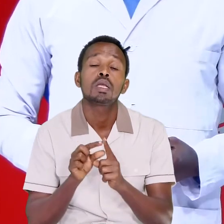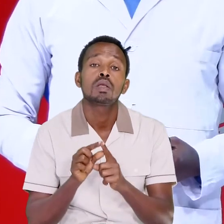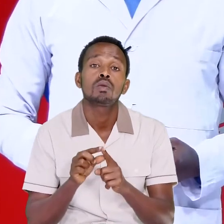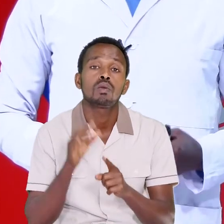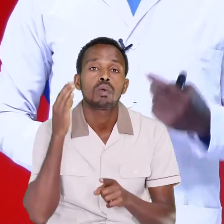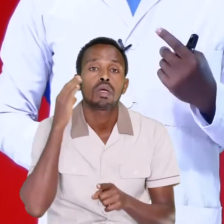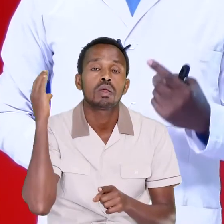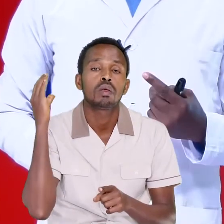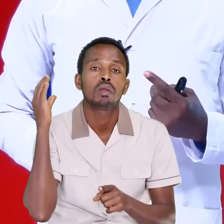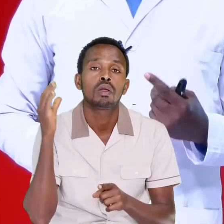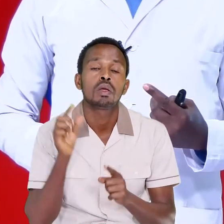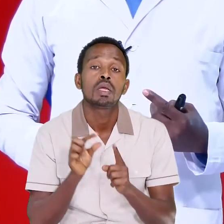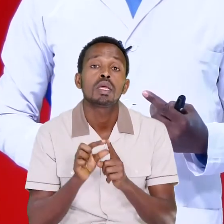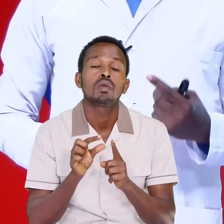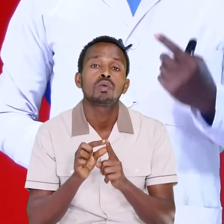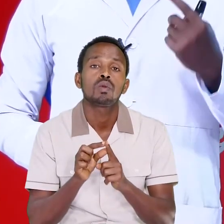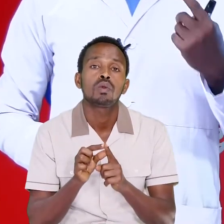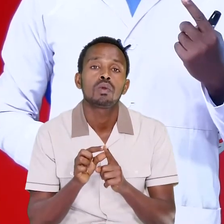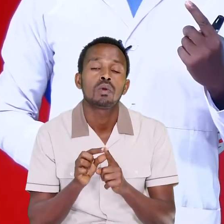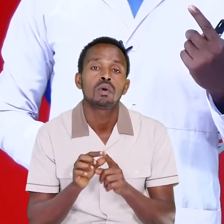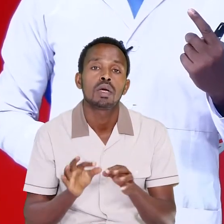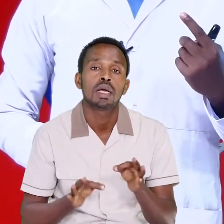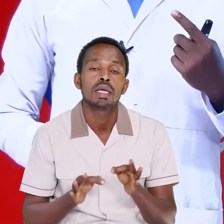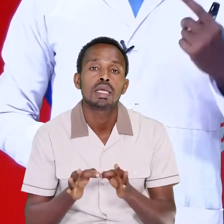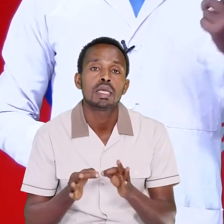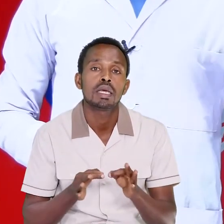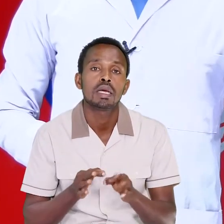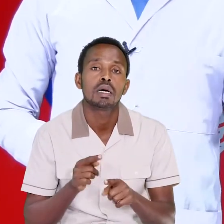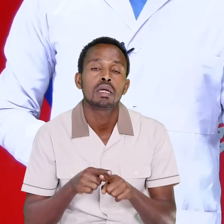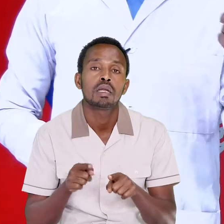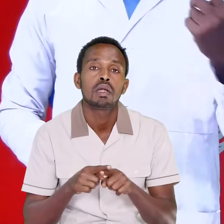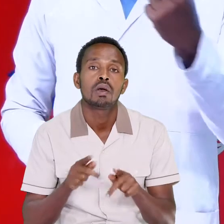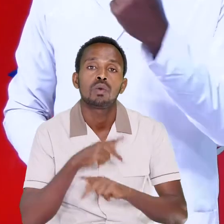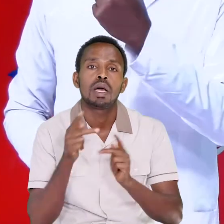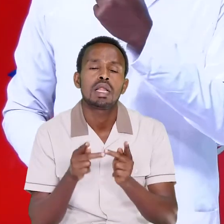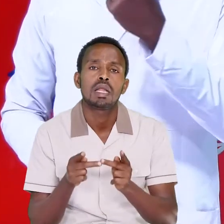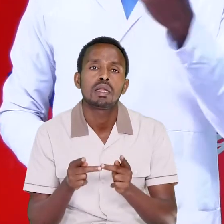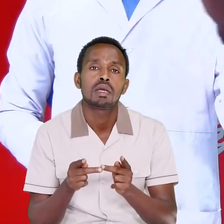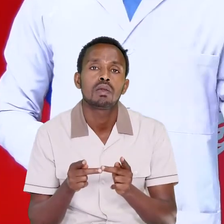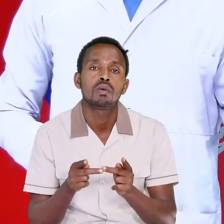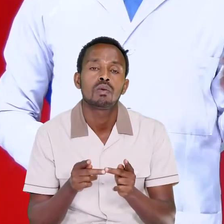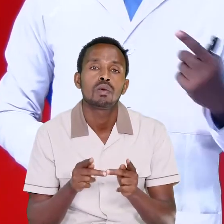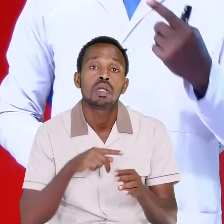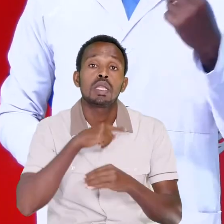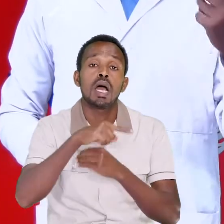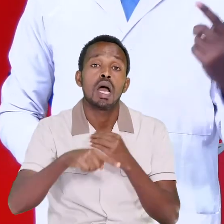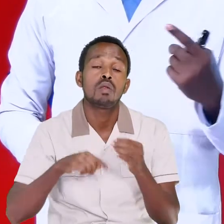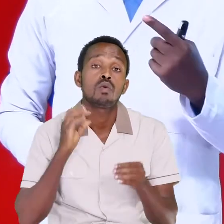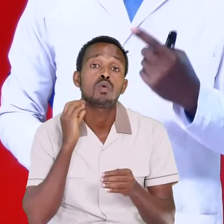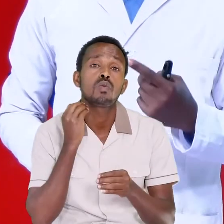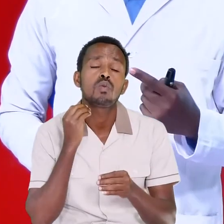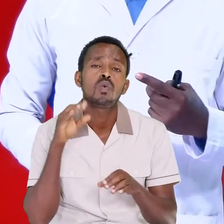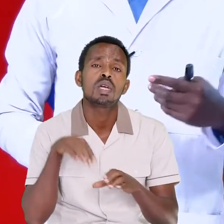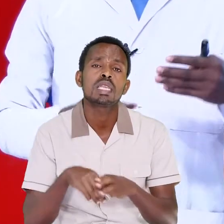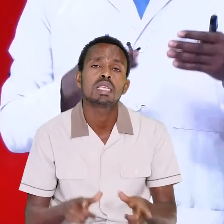dhageenyu jechoota sanaaf hiika adda addaa kutaalee adda addaa naannoo Oromoon keessa jiraatu